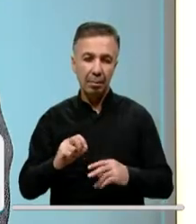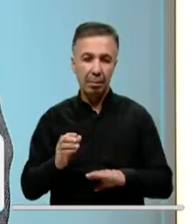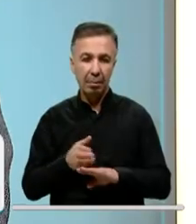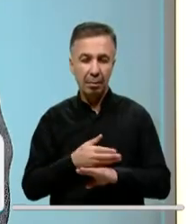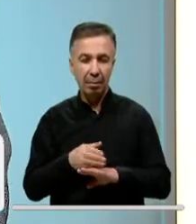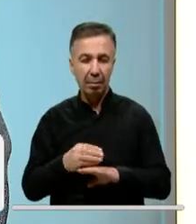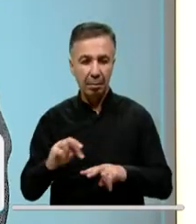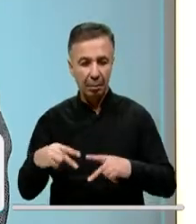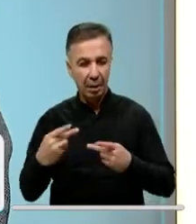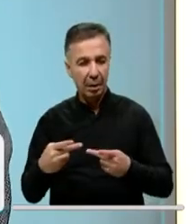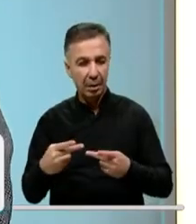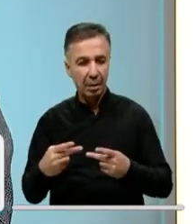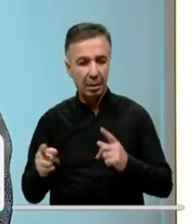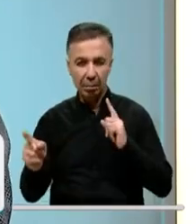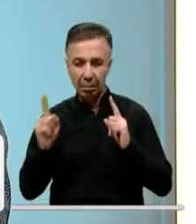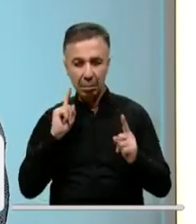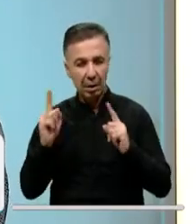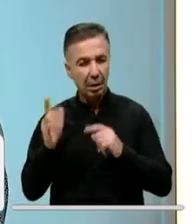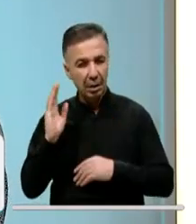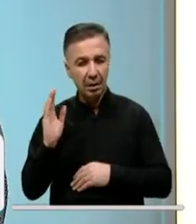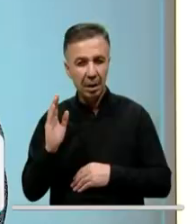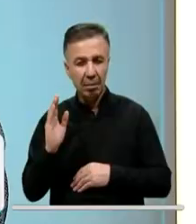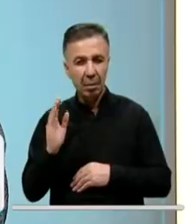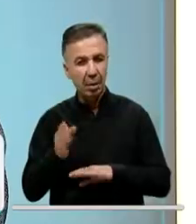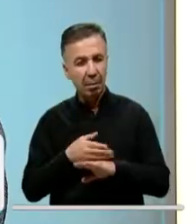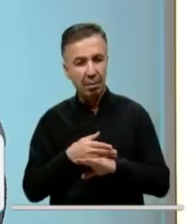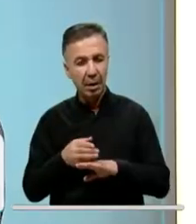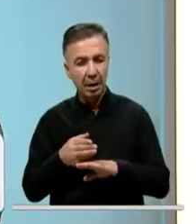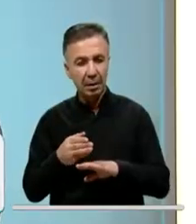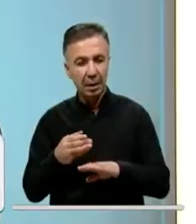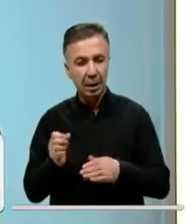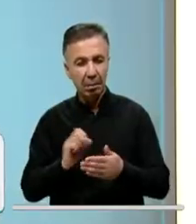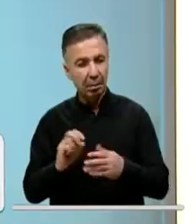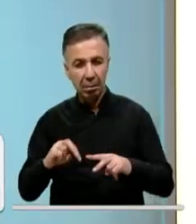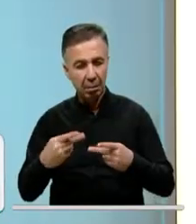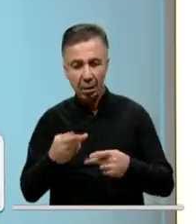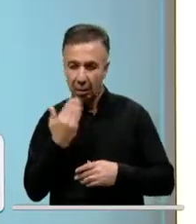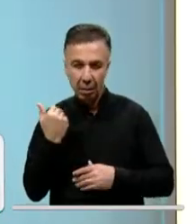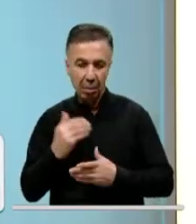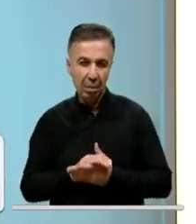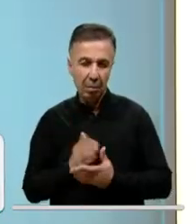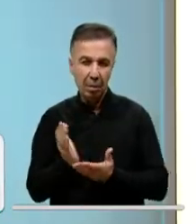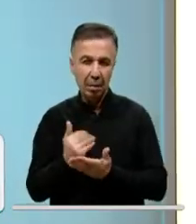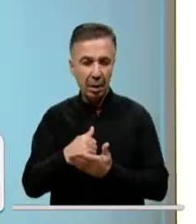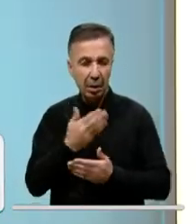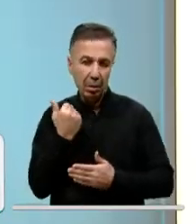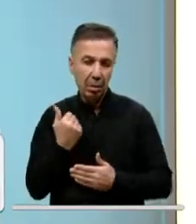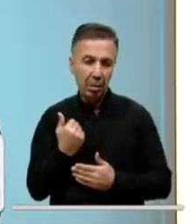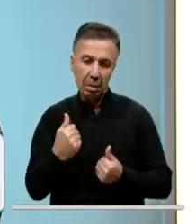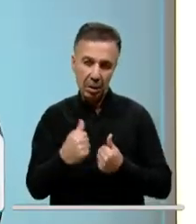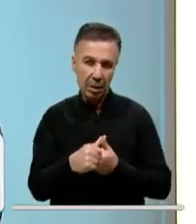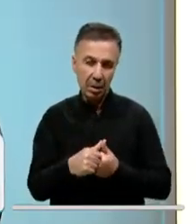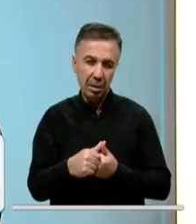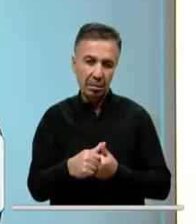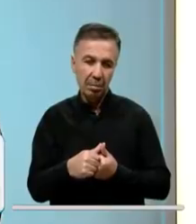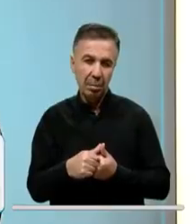gitseler, mahkeme onlara mirastan herhangi bir pay vermez. Halbuki onlar karı kocadır değil mi?